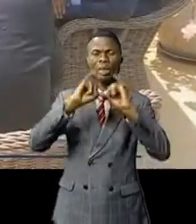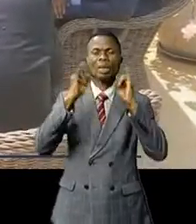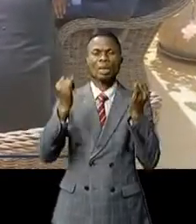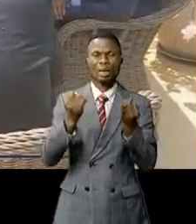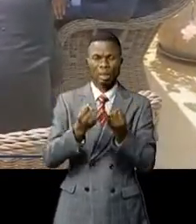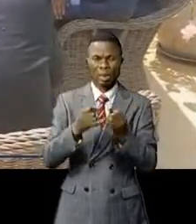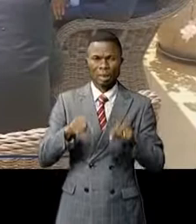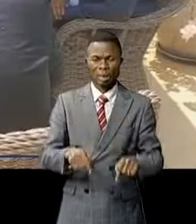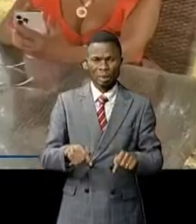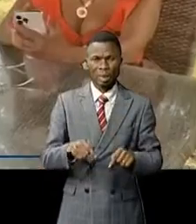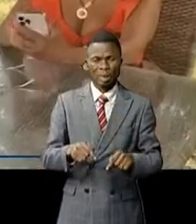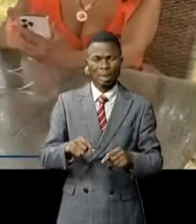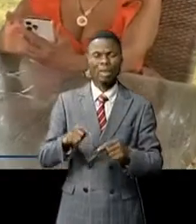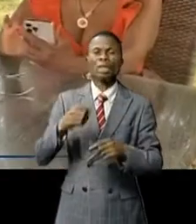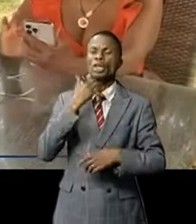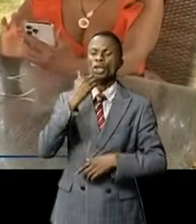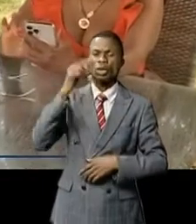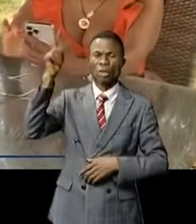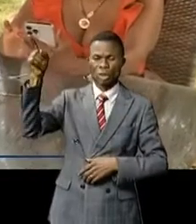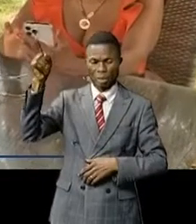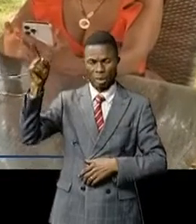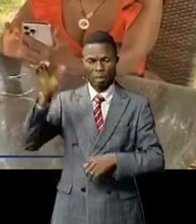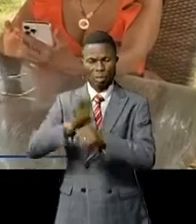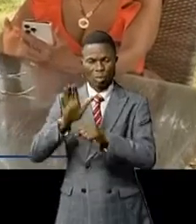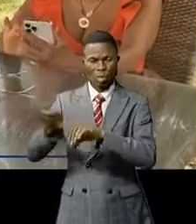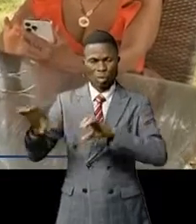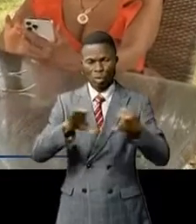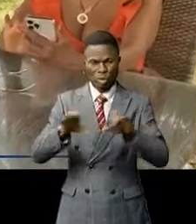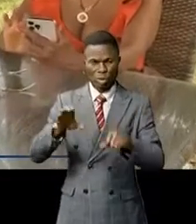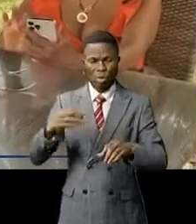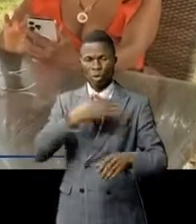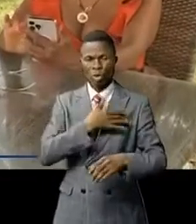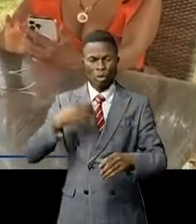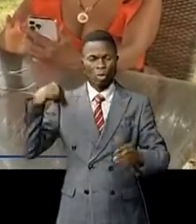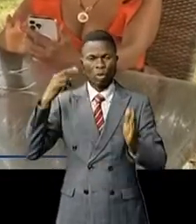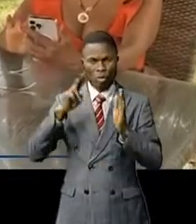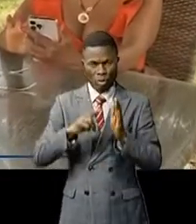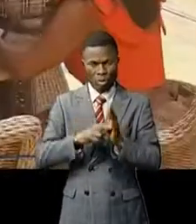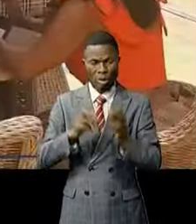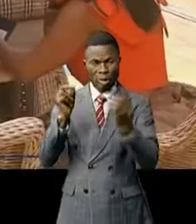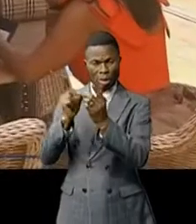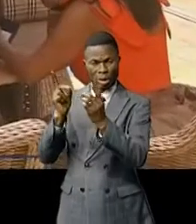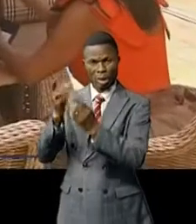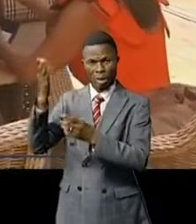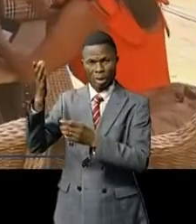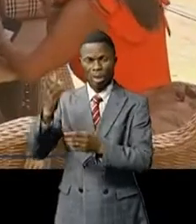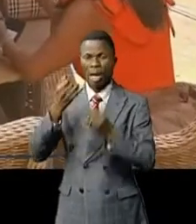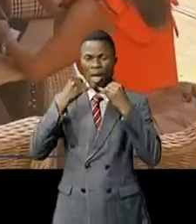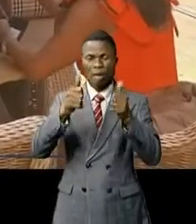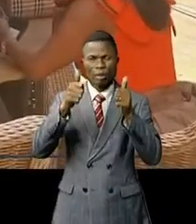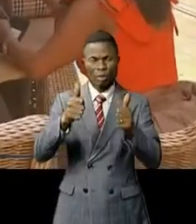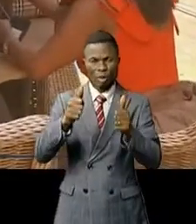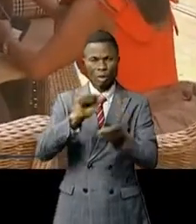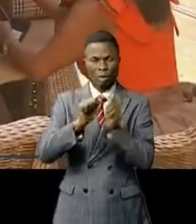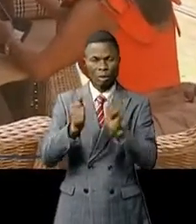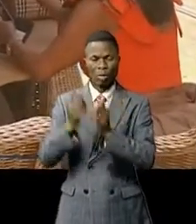la RDC auprès des partenaires œuvrant dans différents secteurs au nom du gouvernement. De ses contacts, la bonne nouvelle sur les